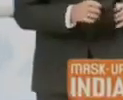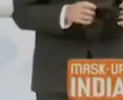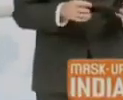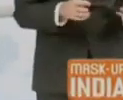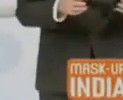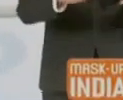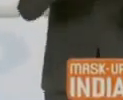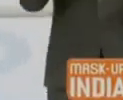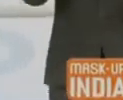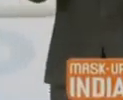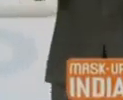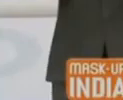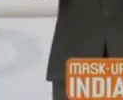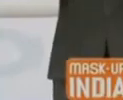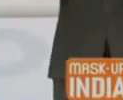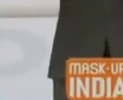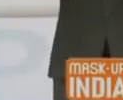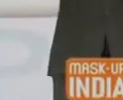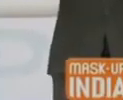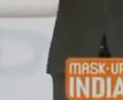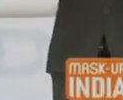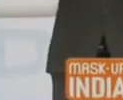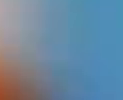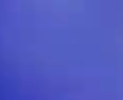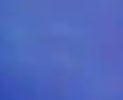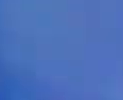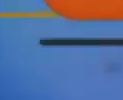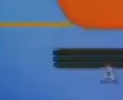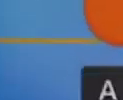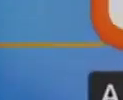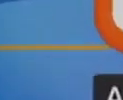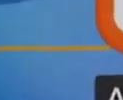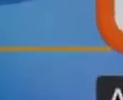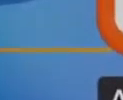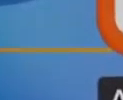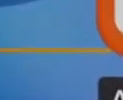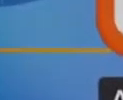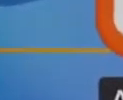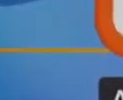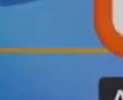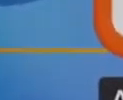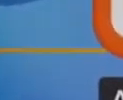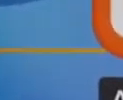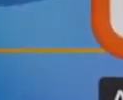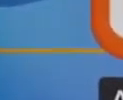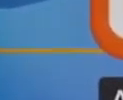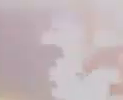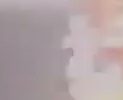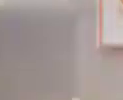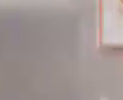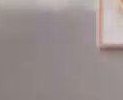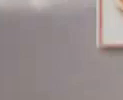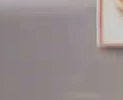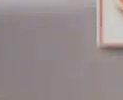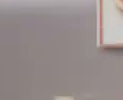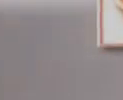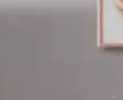on and cover your nose and be safe. Mask up, India.